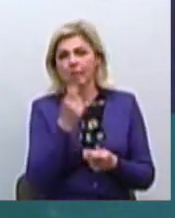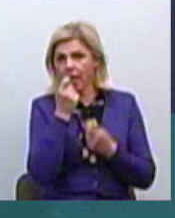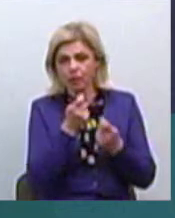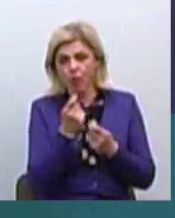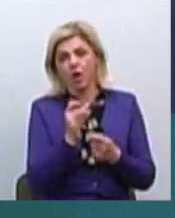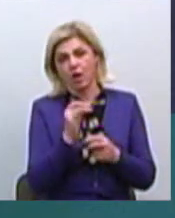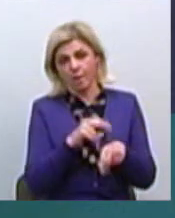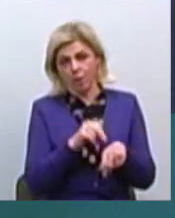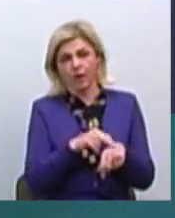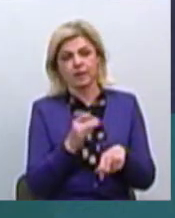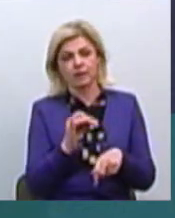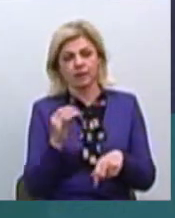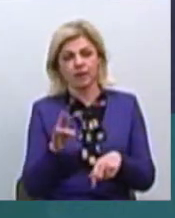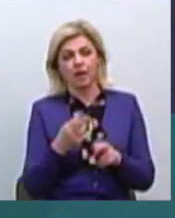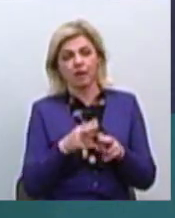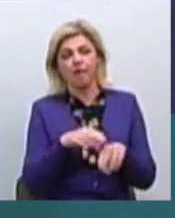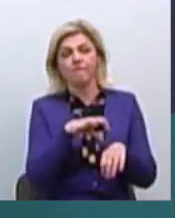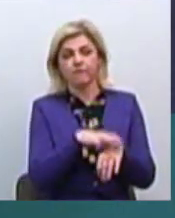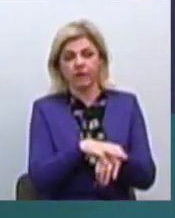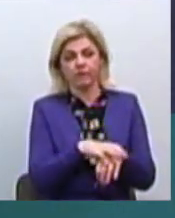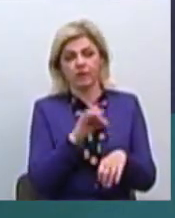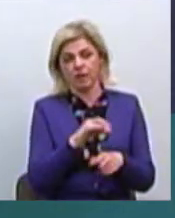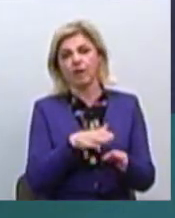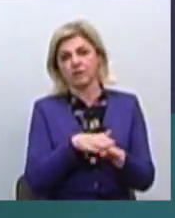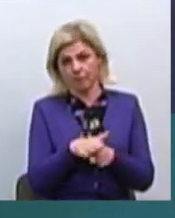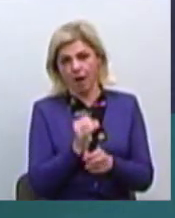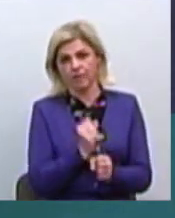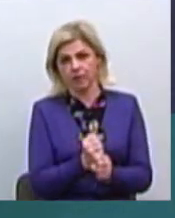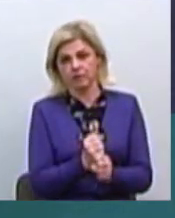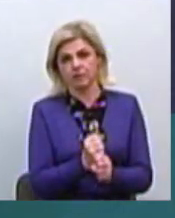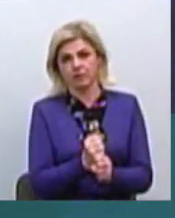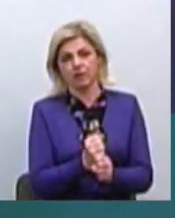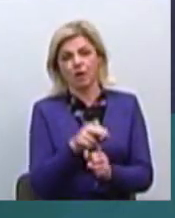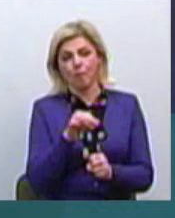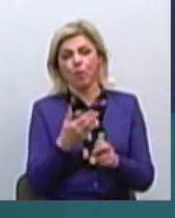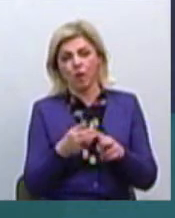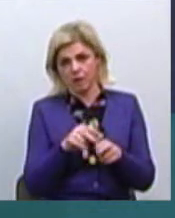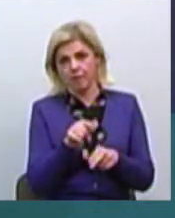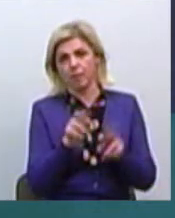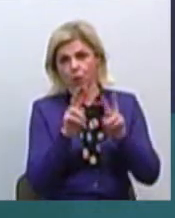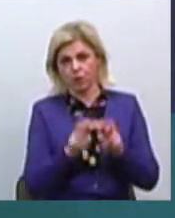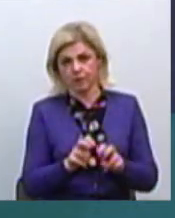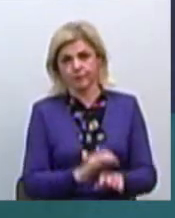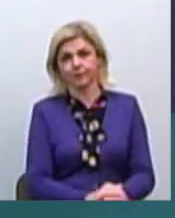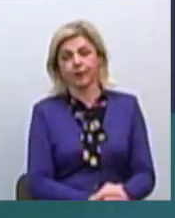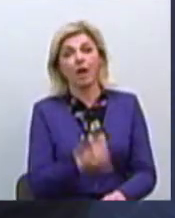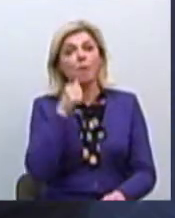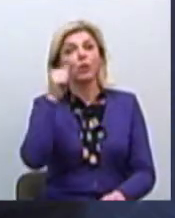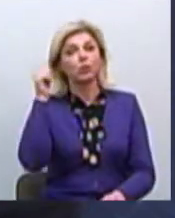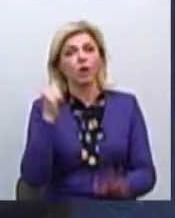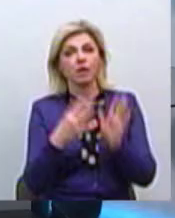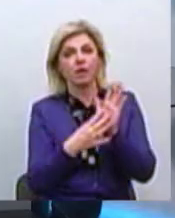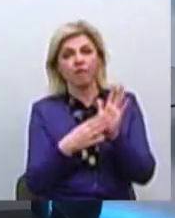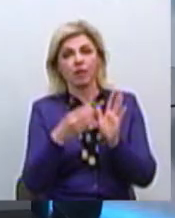поліція їх виявила і справилась по їх розгляду. Минулого року, 9 травня, під